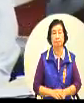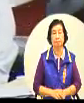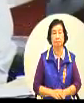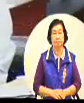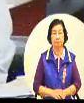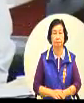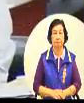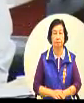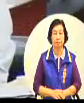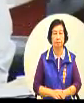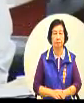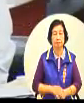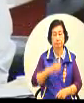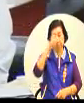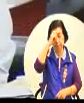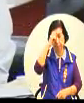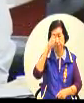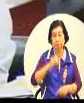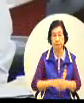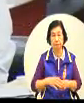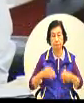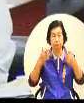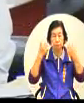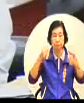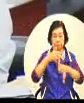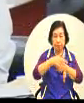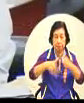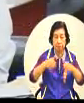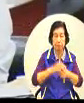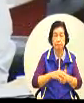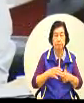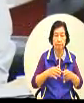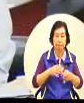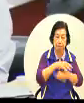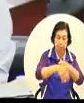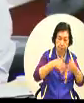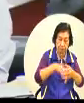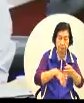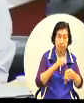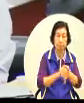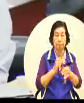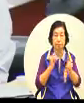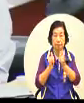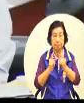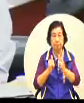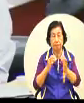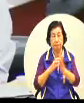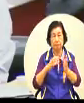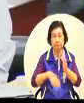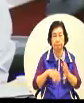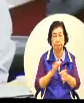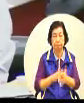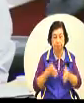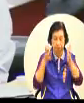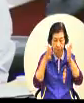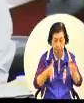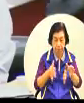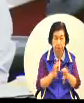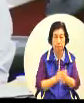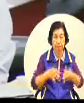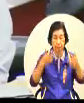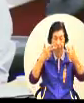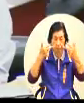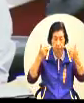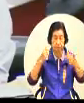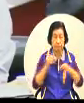那么我们希望原民会包括社会局对于我们原民乡亲在都会区